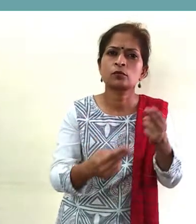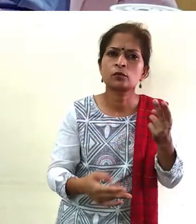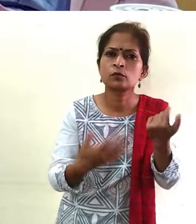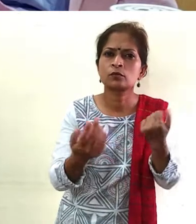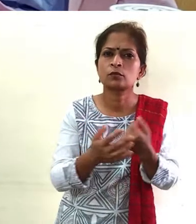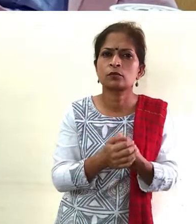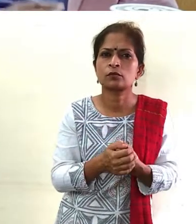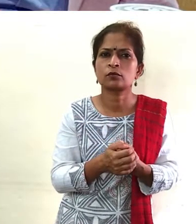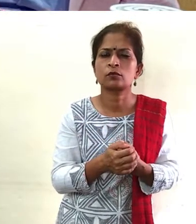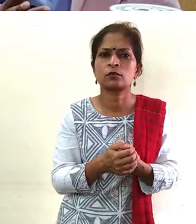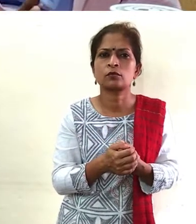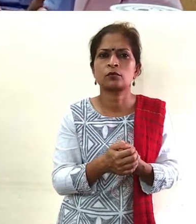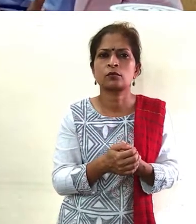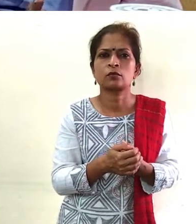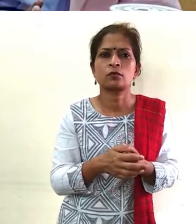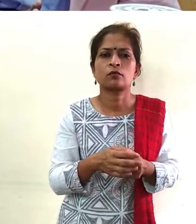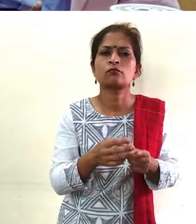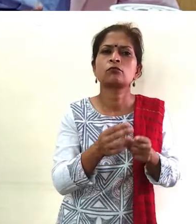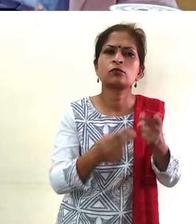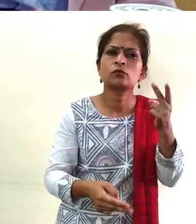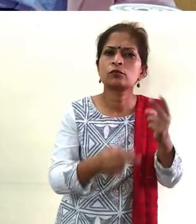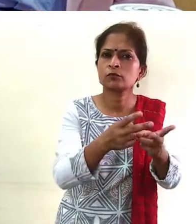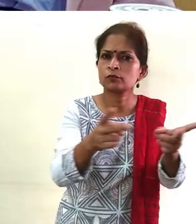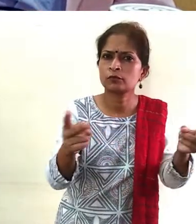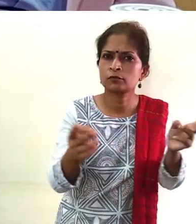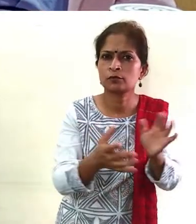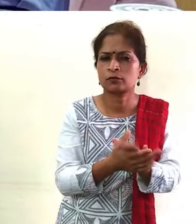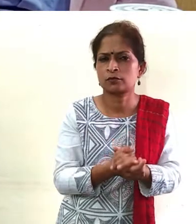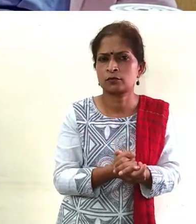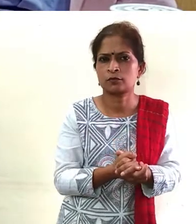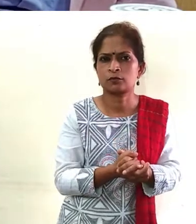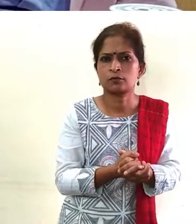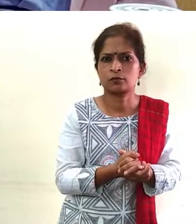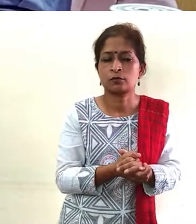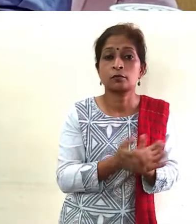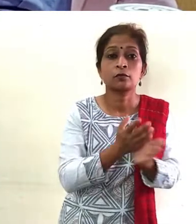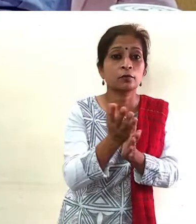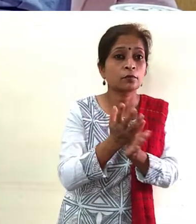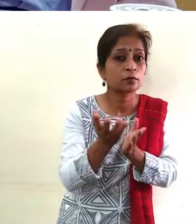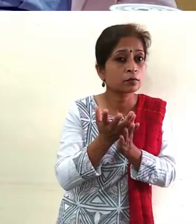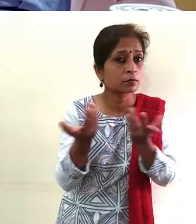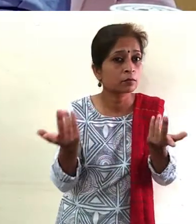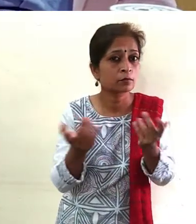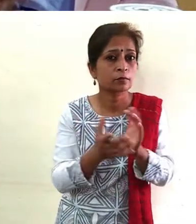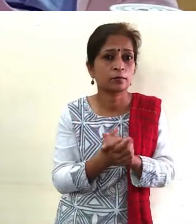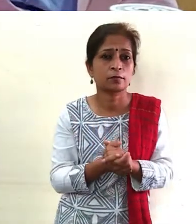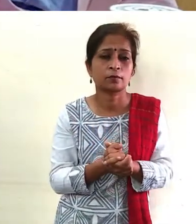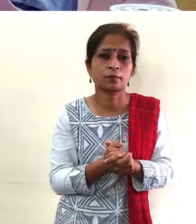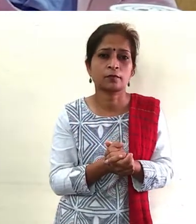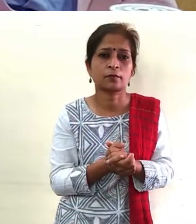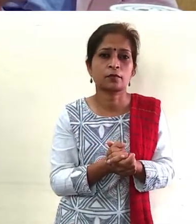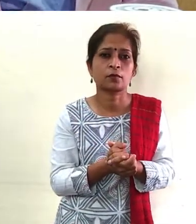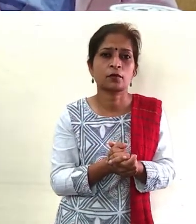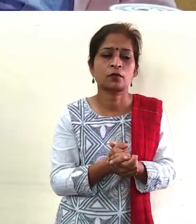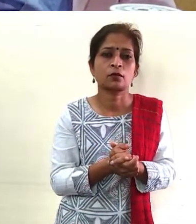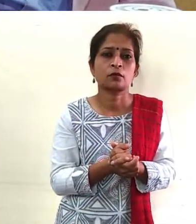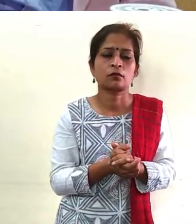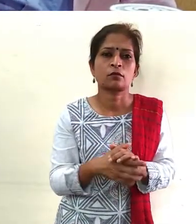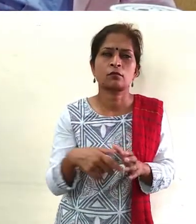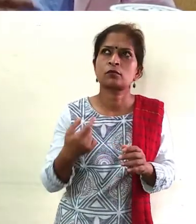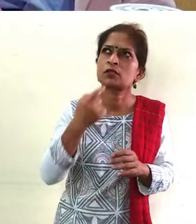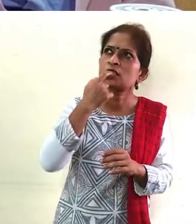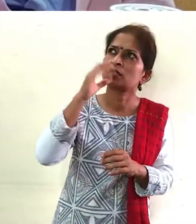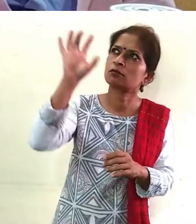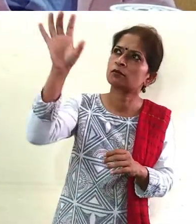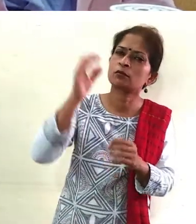कहानी कितनी प्रीतिकर, किस ढांचे से बोला गया। नरेटिव कई होते हैं। एक ढंग होता है जहाँ की हम ये बोलते हैं कि वो रहा